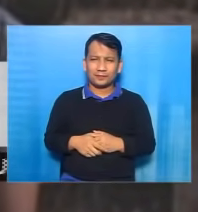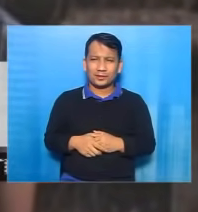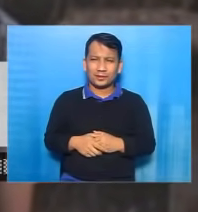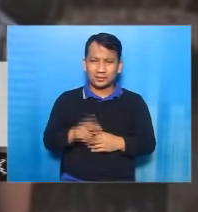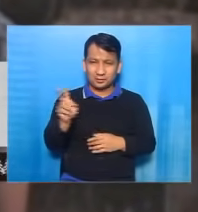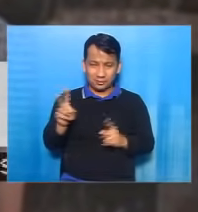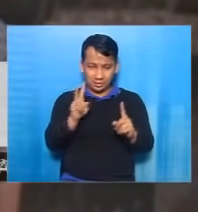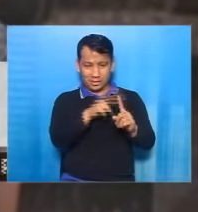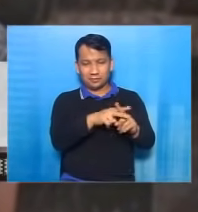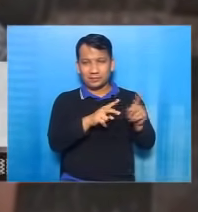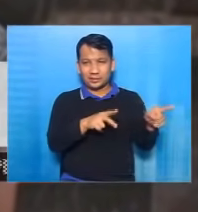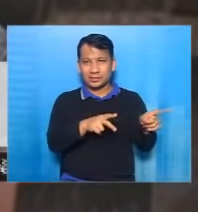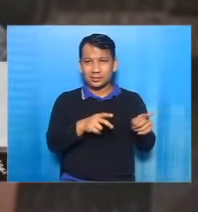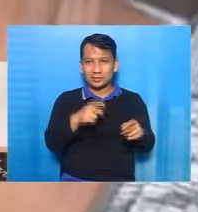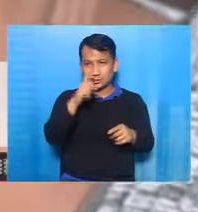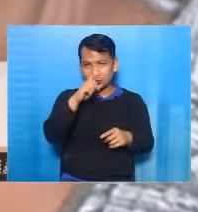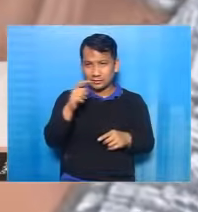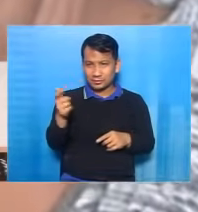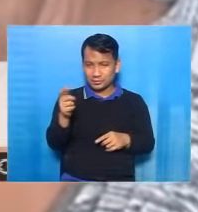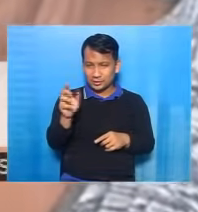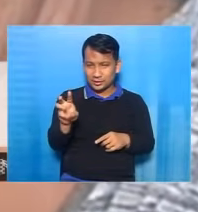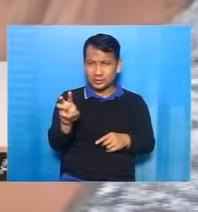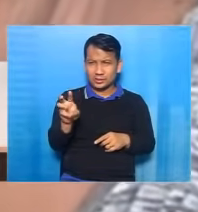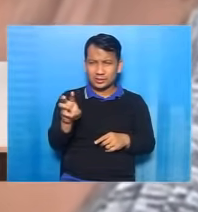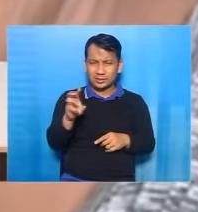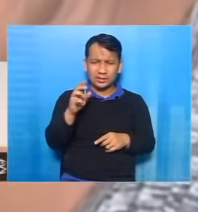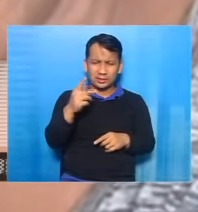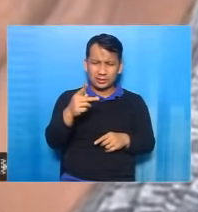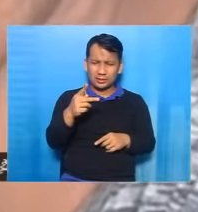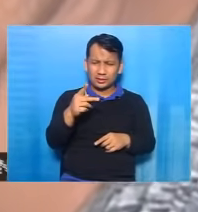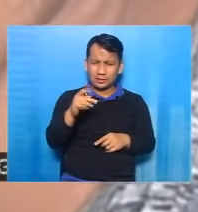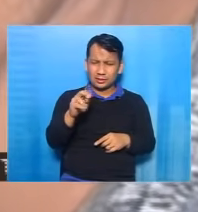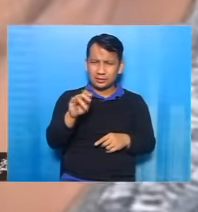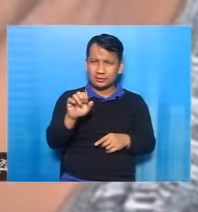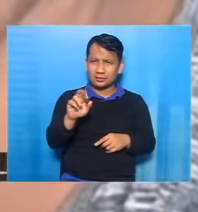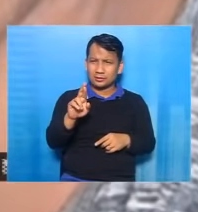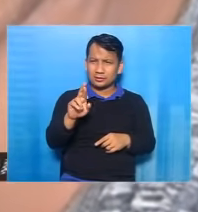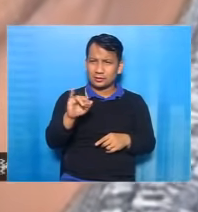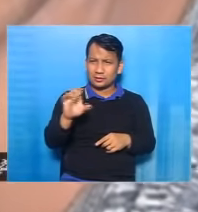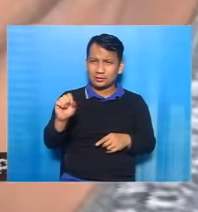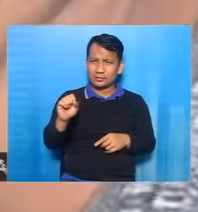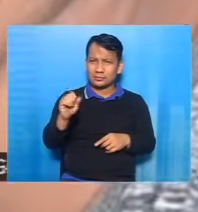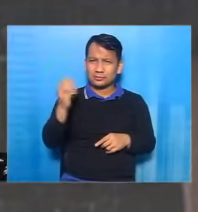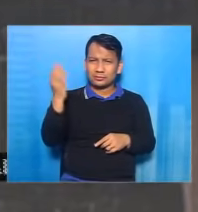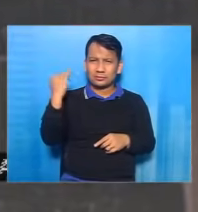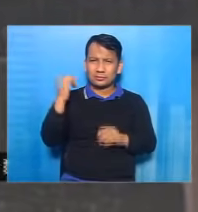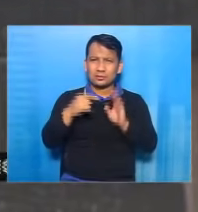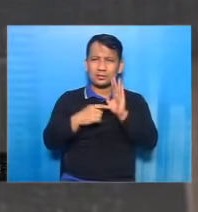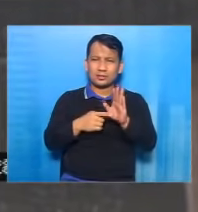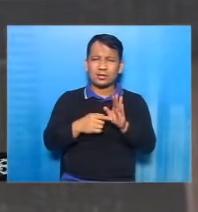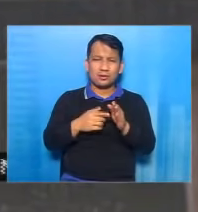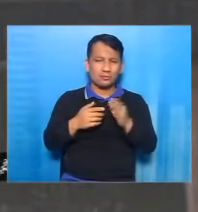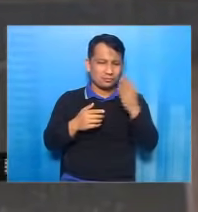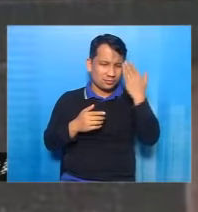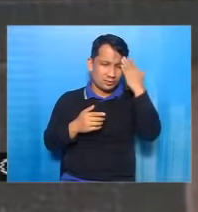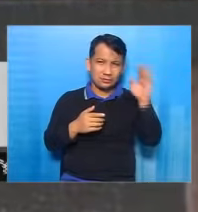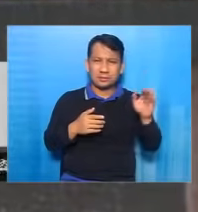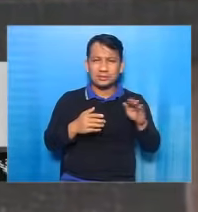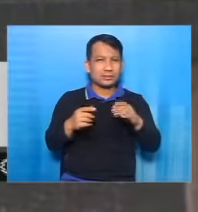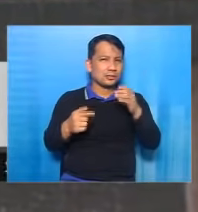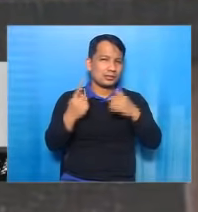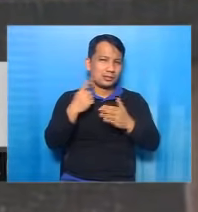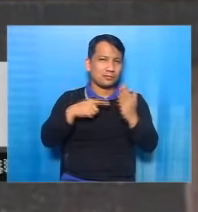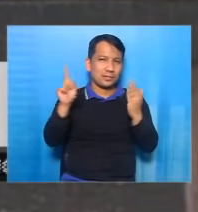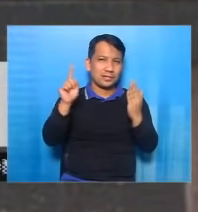Mag-a-apply sana ng trabaho ang 25 anyos na si Ken Tryan Tumao sa isang minahan sa Rosario, Agusan del Sur. Yun nga lang, hindi siya nakapasa